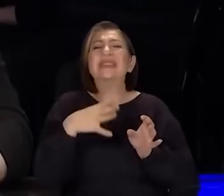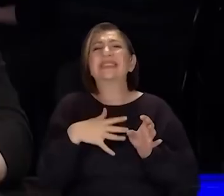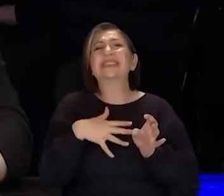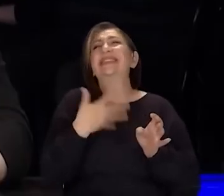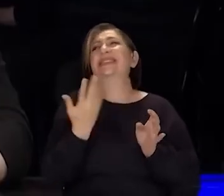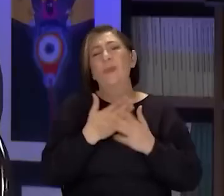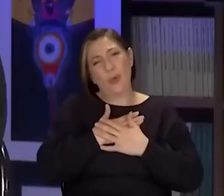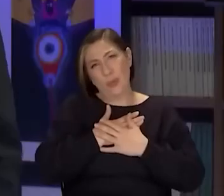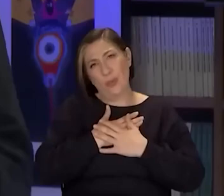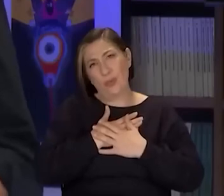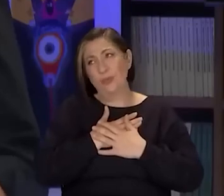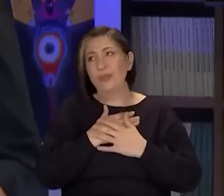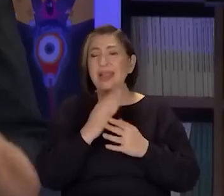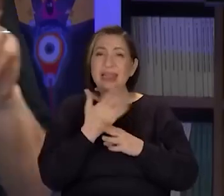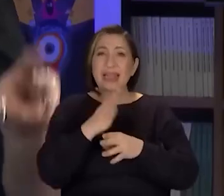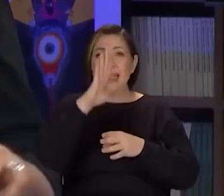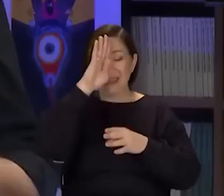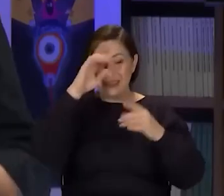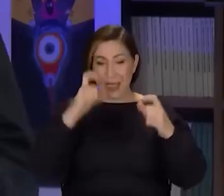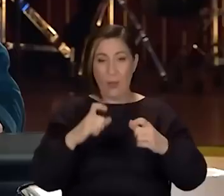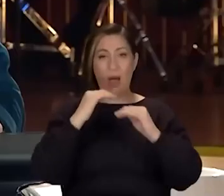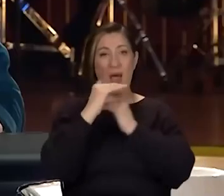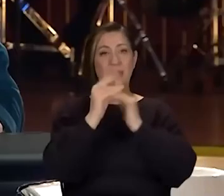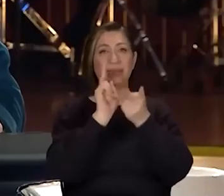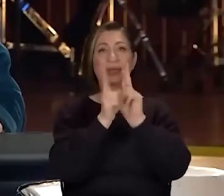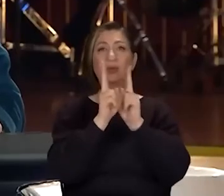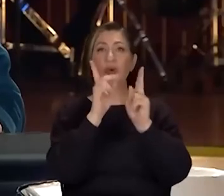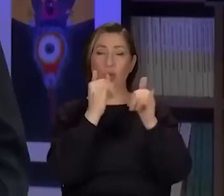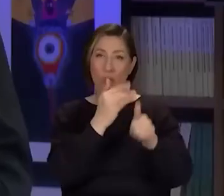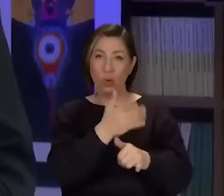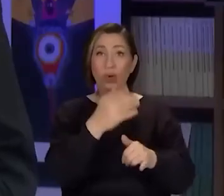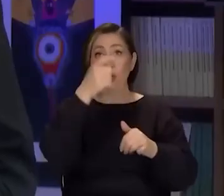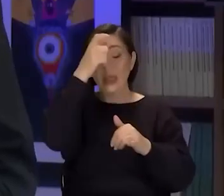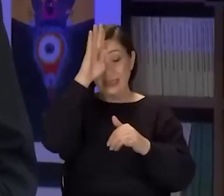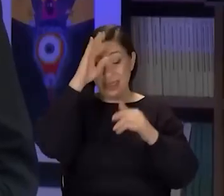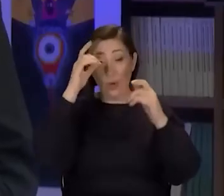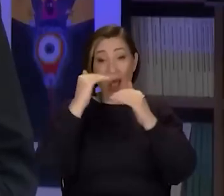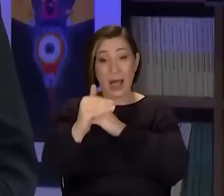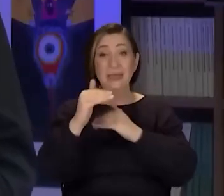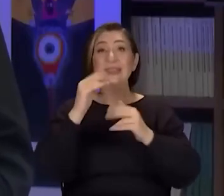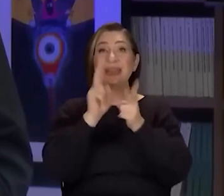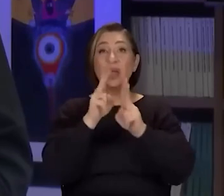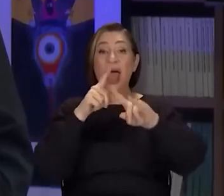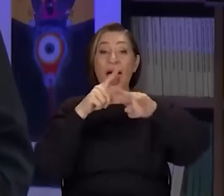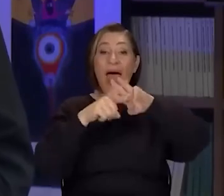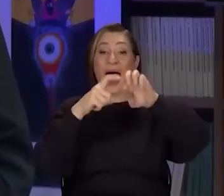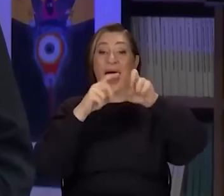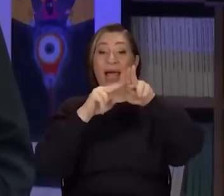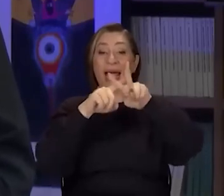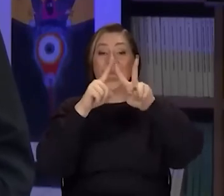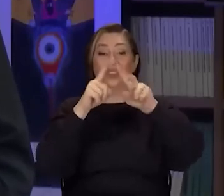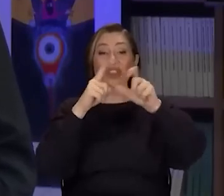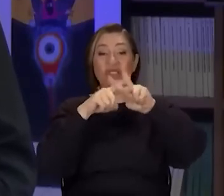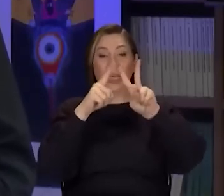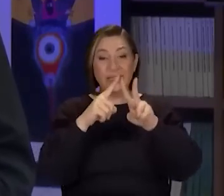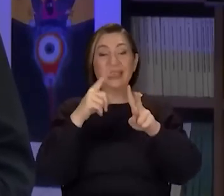Yani ya çünkü İstanbul Halk Tiyatrosu'nun bir oyunu bu. Evet. Bir İstanbul Halk Tiyatrosu'nda Erkan Can var. Evet. Yıldıray